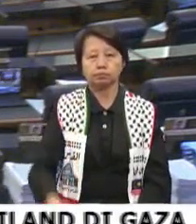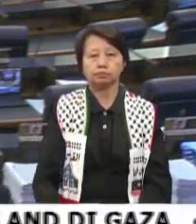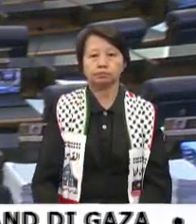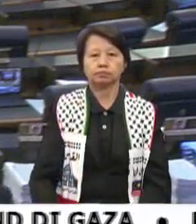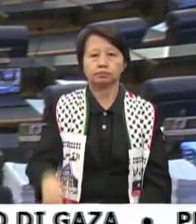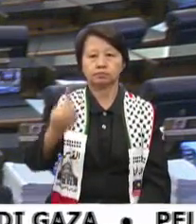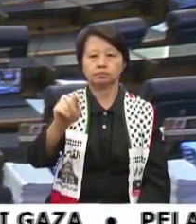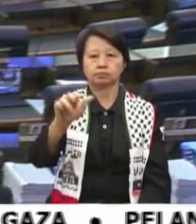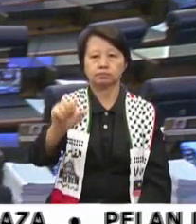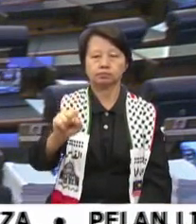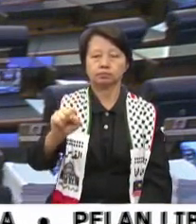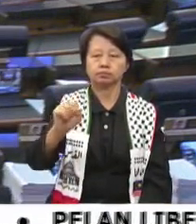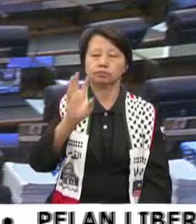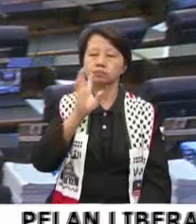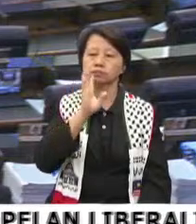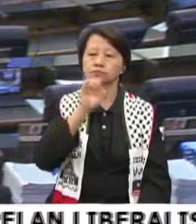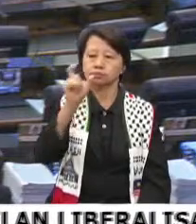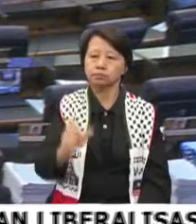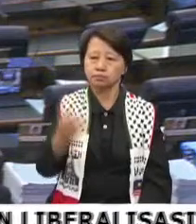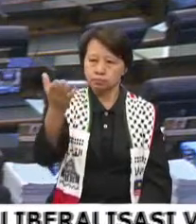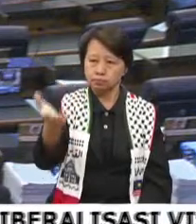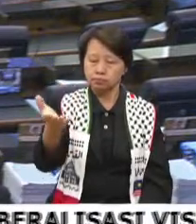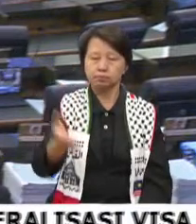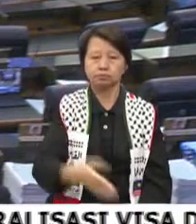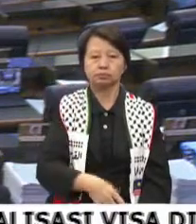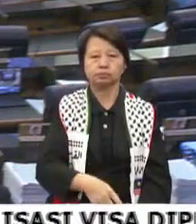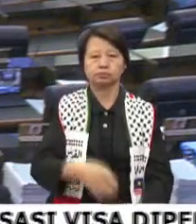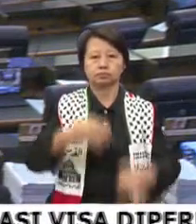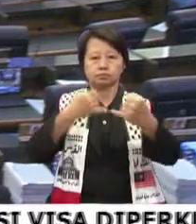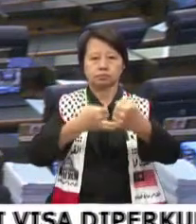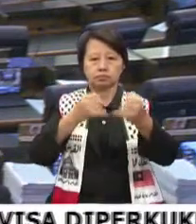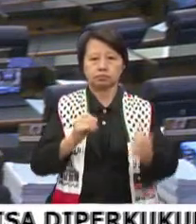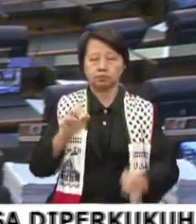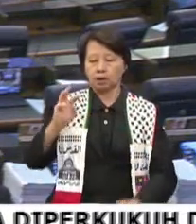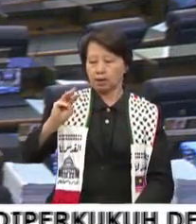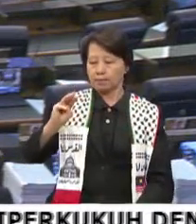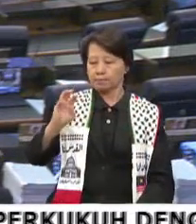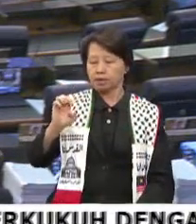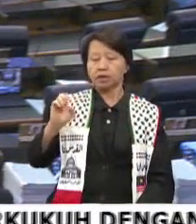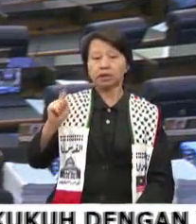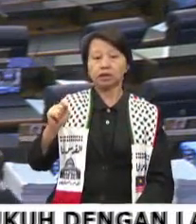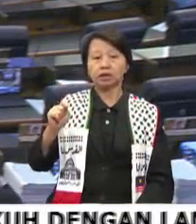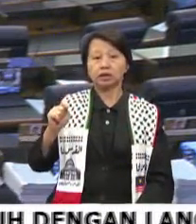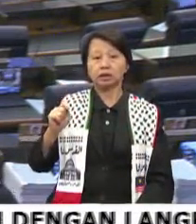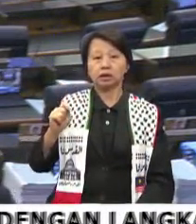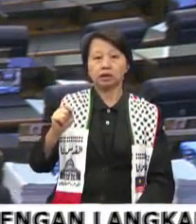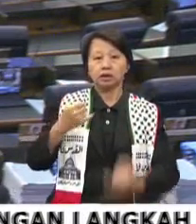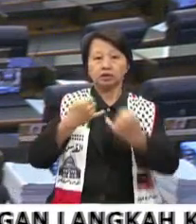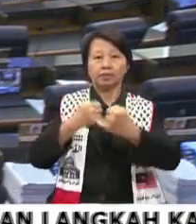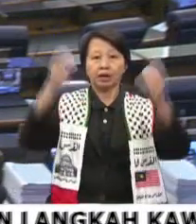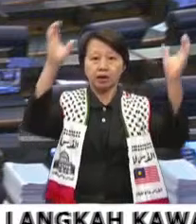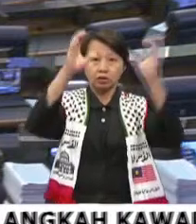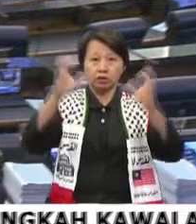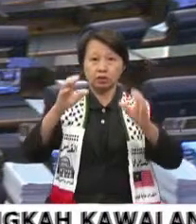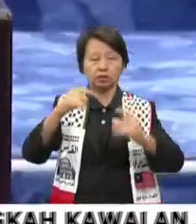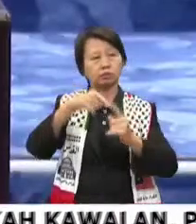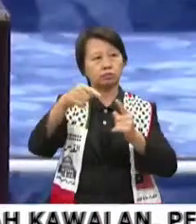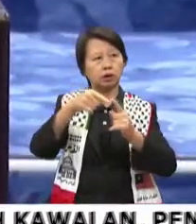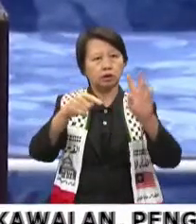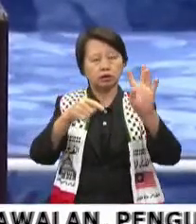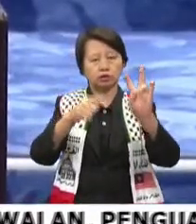Tan Sri yang dipertua jabatan meteorologi Malaysia pada 7